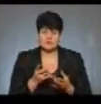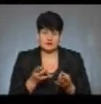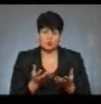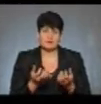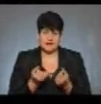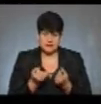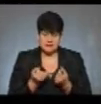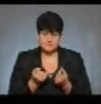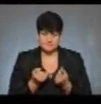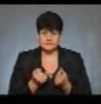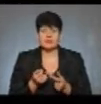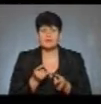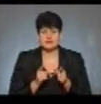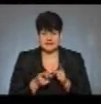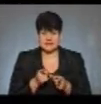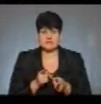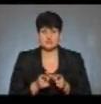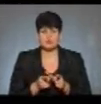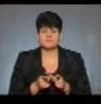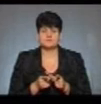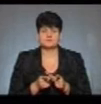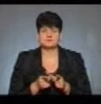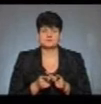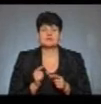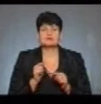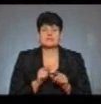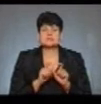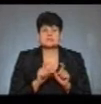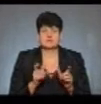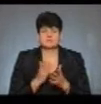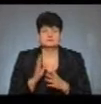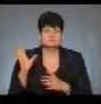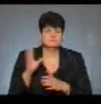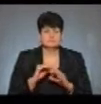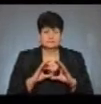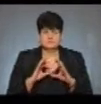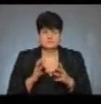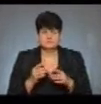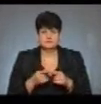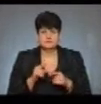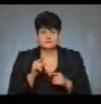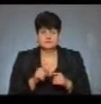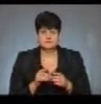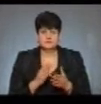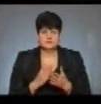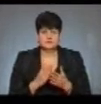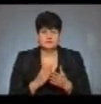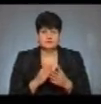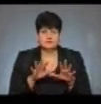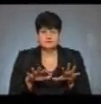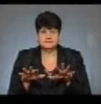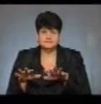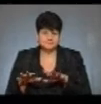прийматися, тому що дійсно такі заклади є у всьому світі, але для цього відведено певні